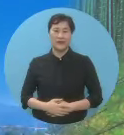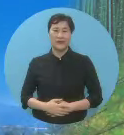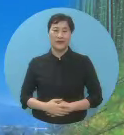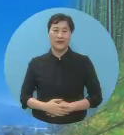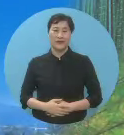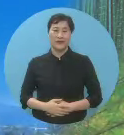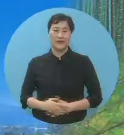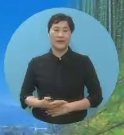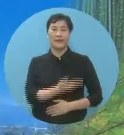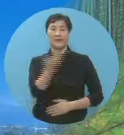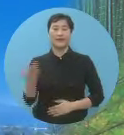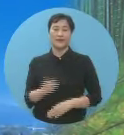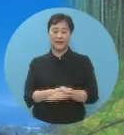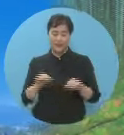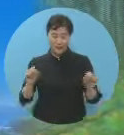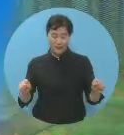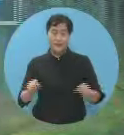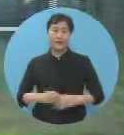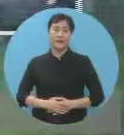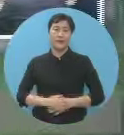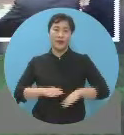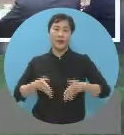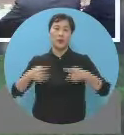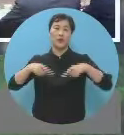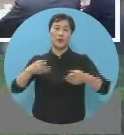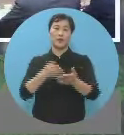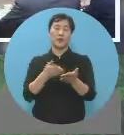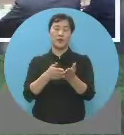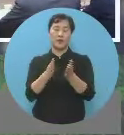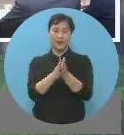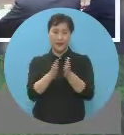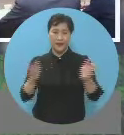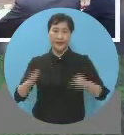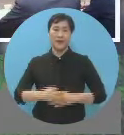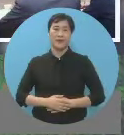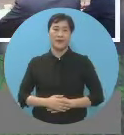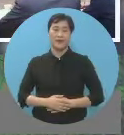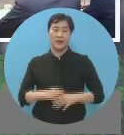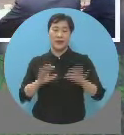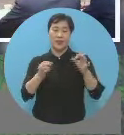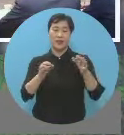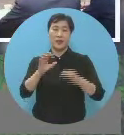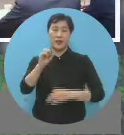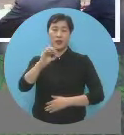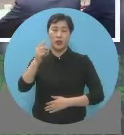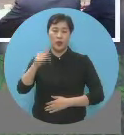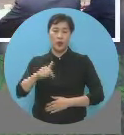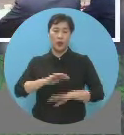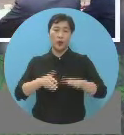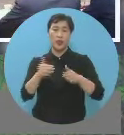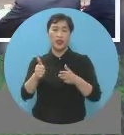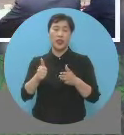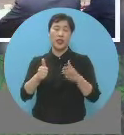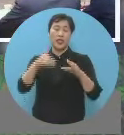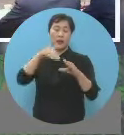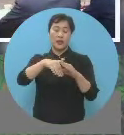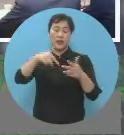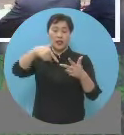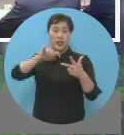여러분 안녕하십니까? 전남 도정뉴스입니다. 김영록 전라남도지사의 민선 7기 공약 추진